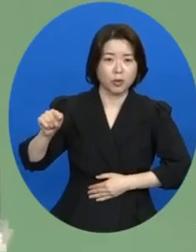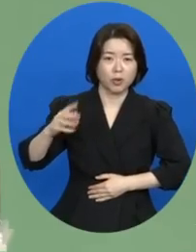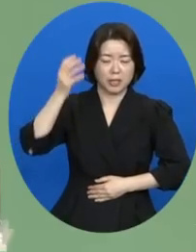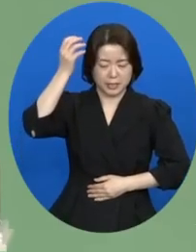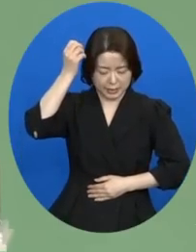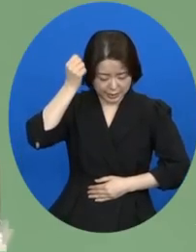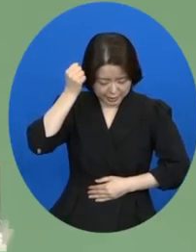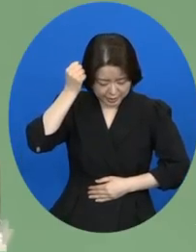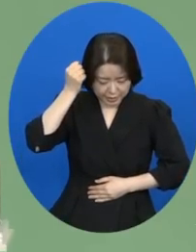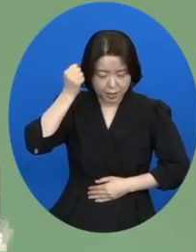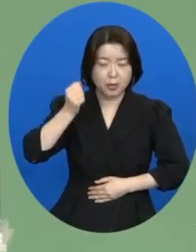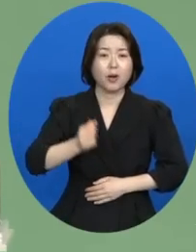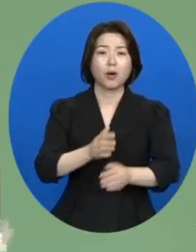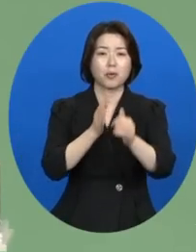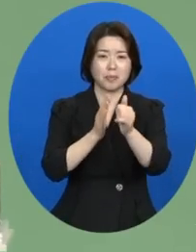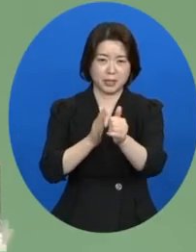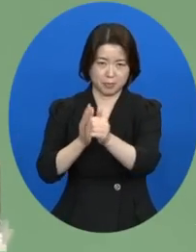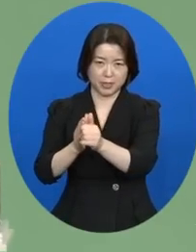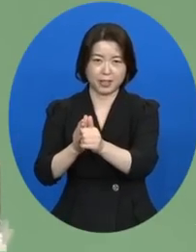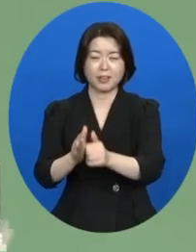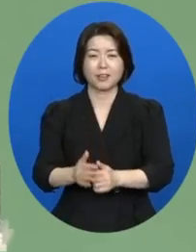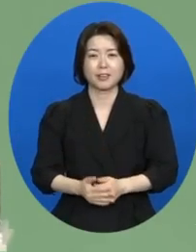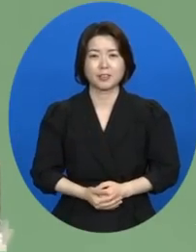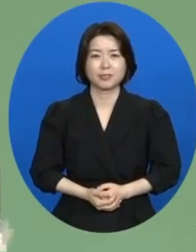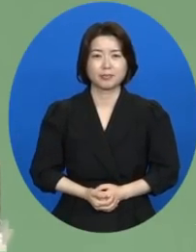수 있기를 바랍니다.